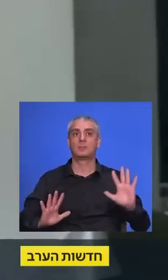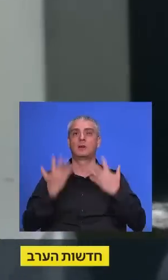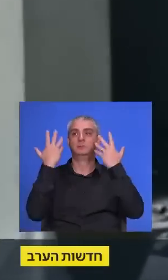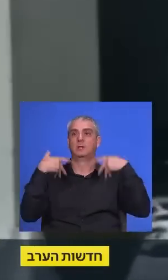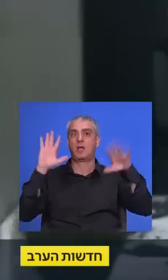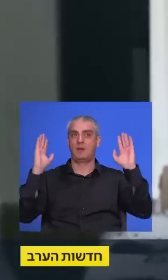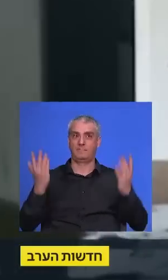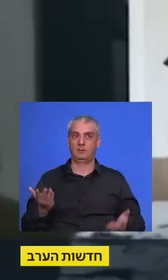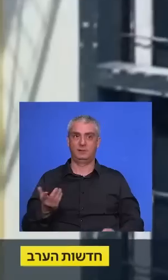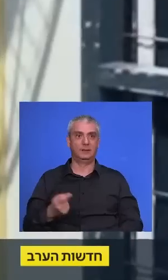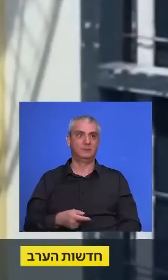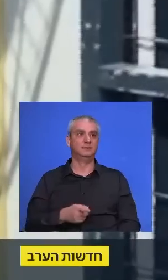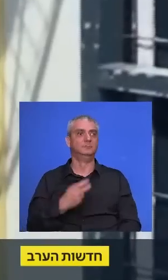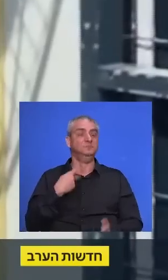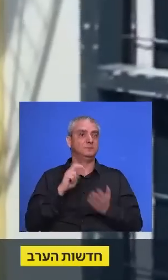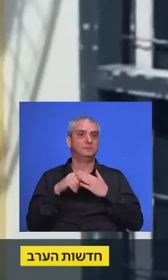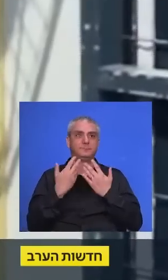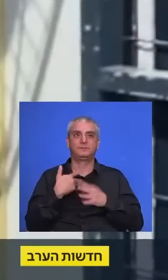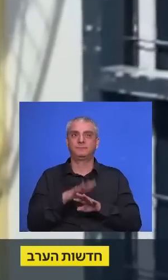נשרפו. קמתי בבוקר בתחושה